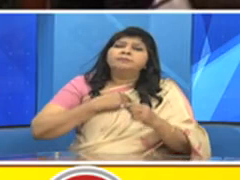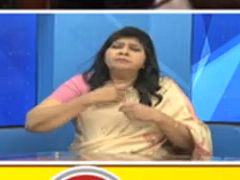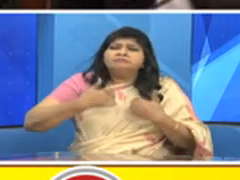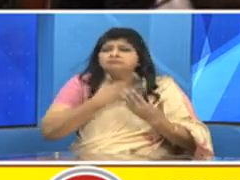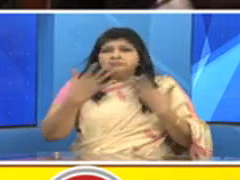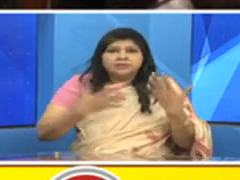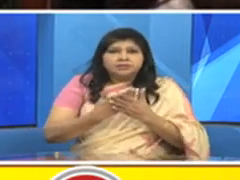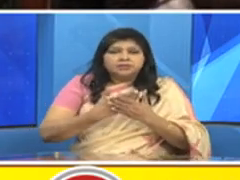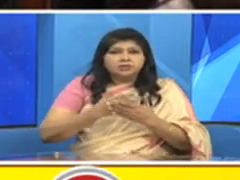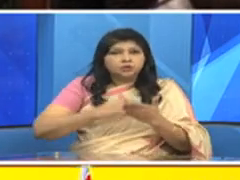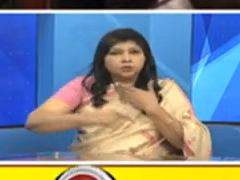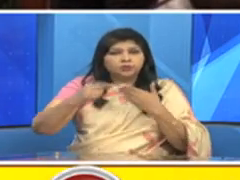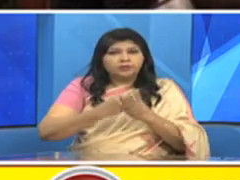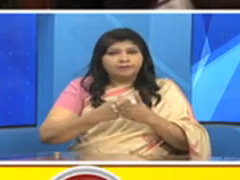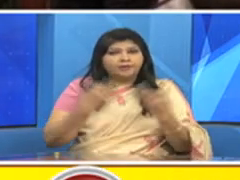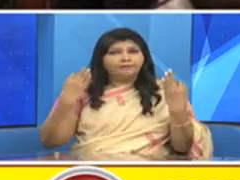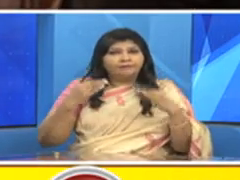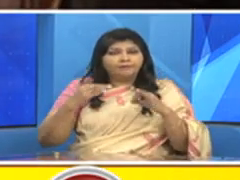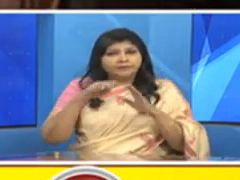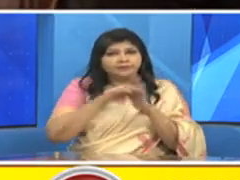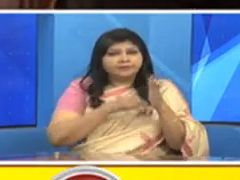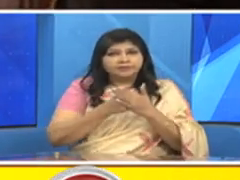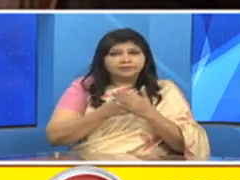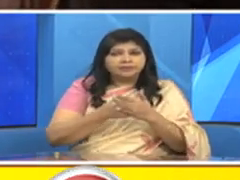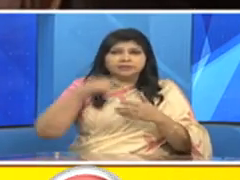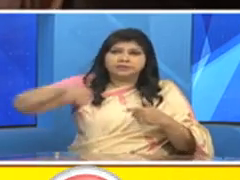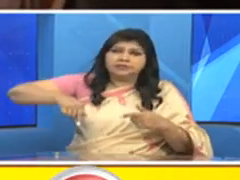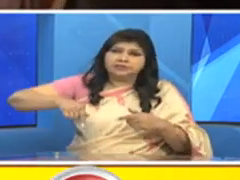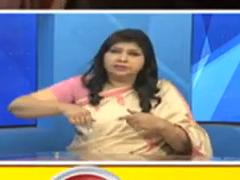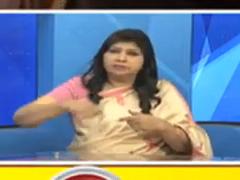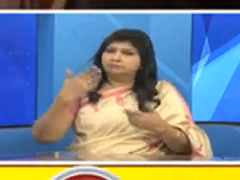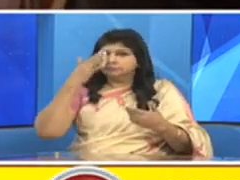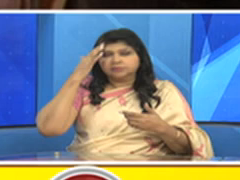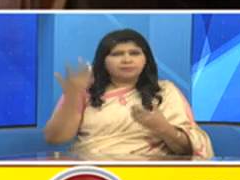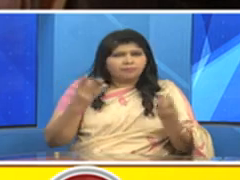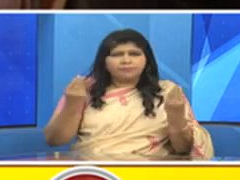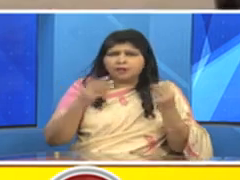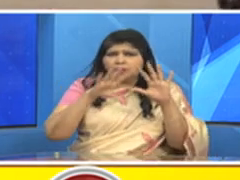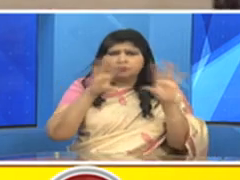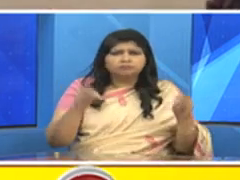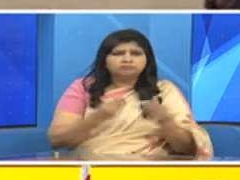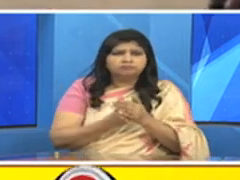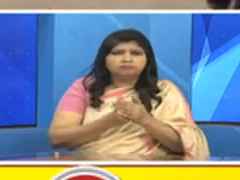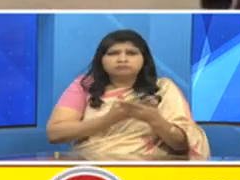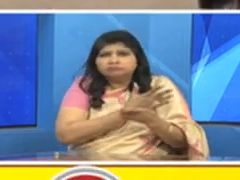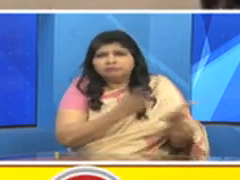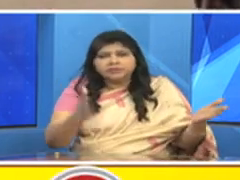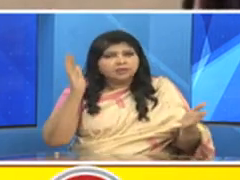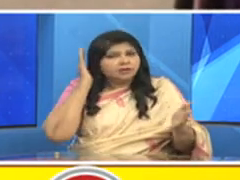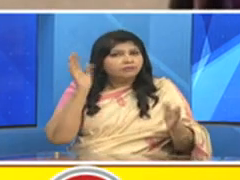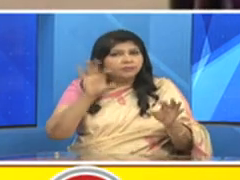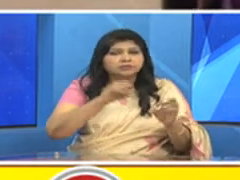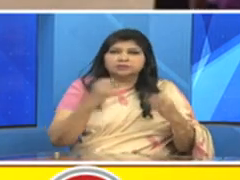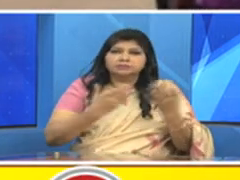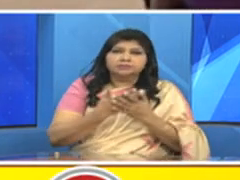रूटीन और फेस्टिव सीजन के चलते आप शायद इस ऐतिहासिक समझौते के बारे में विस्तार से नहीं जान पाए